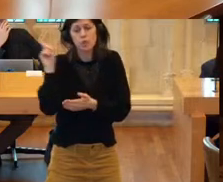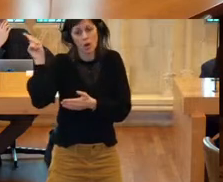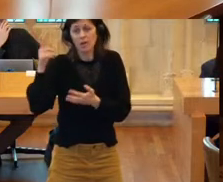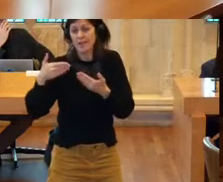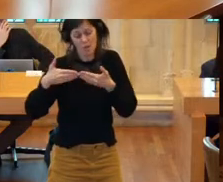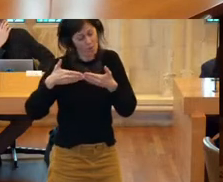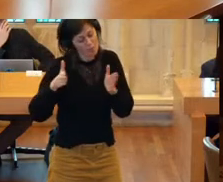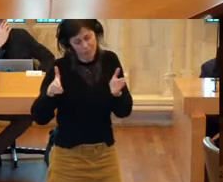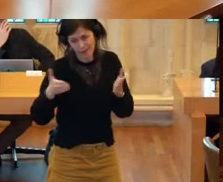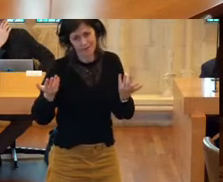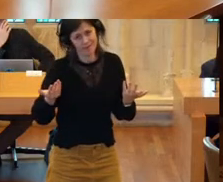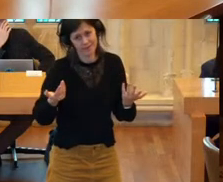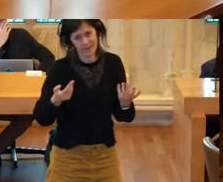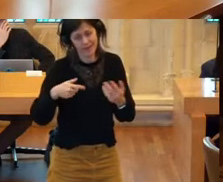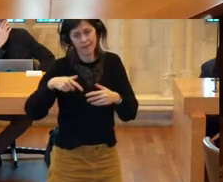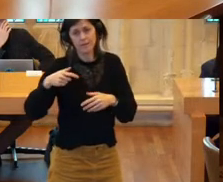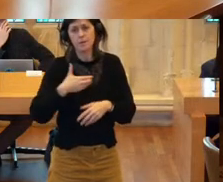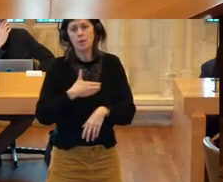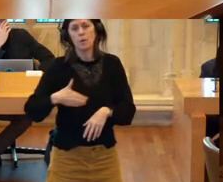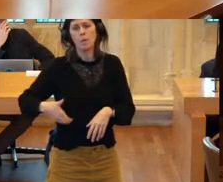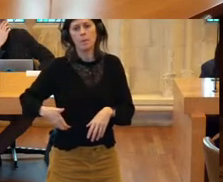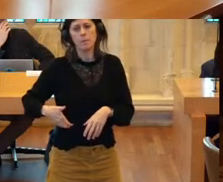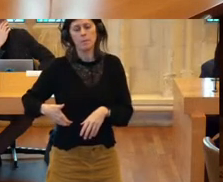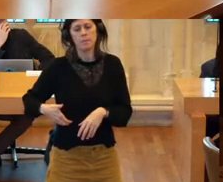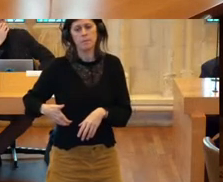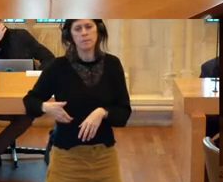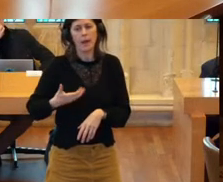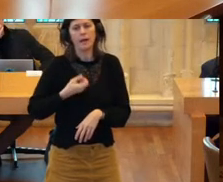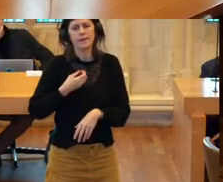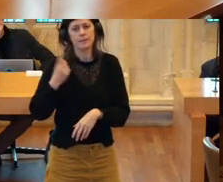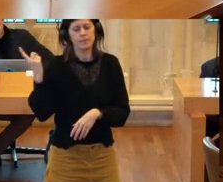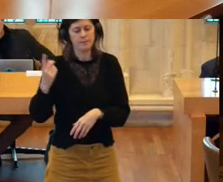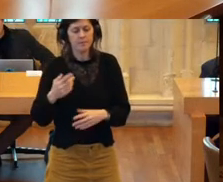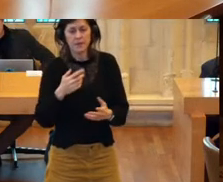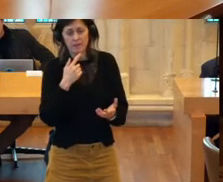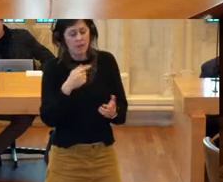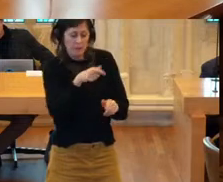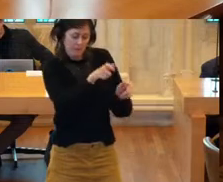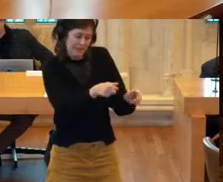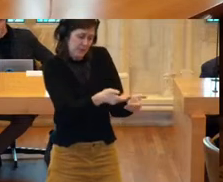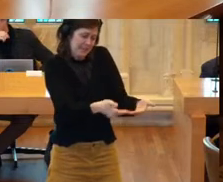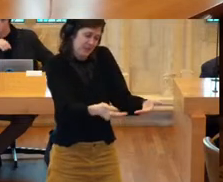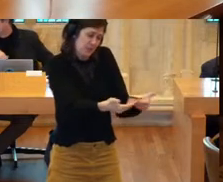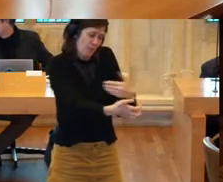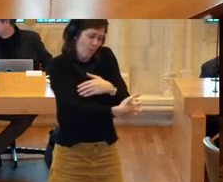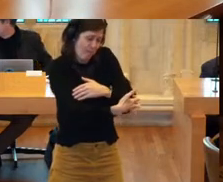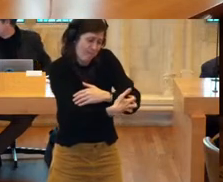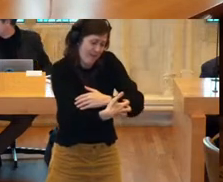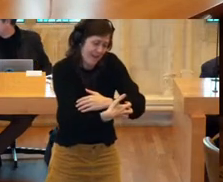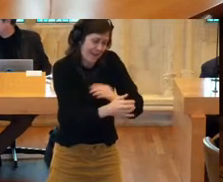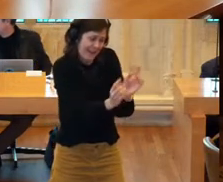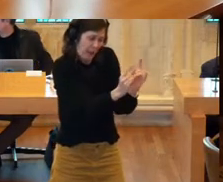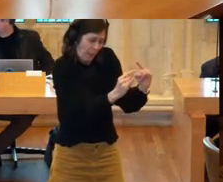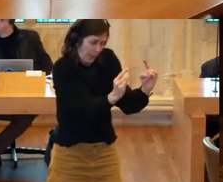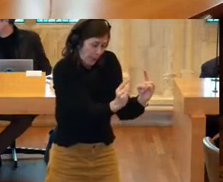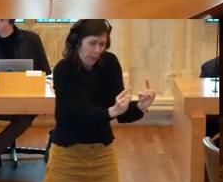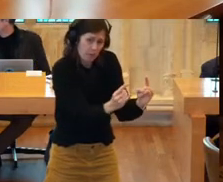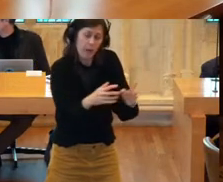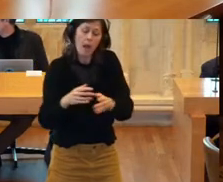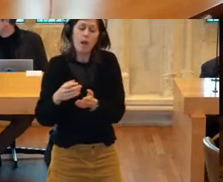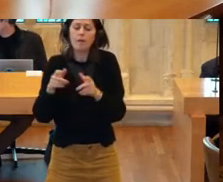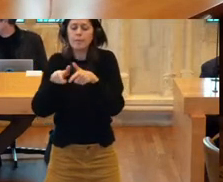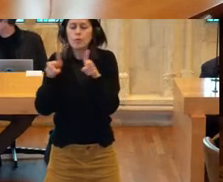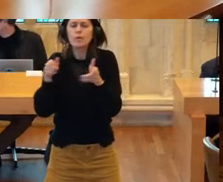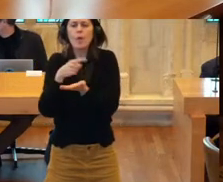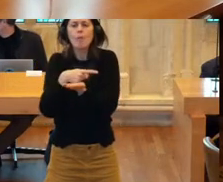d'accueillir décemment les personnes qui sont dans cette situation précaire, et non seulement de bénéficier pour du coup d'un